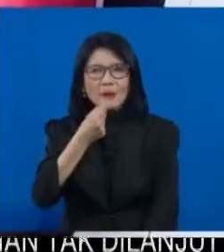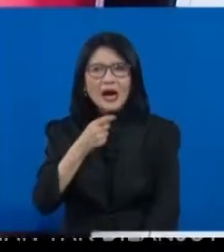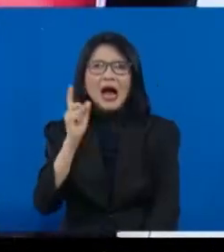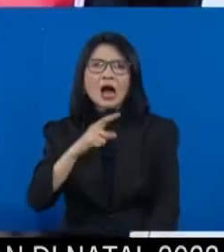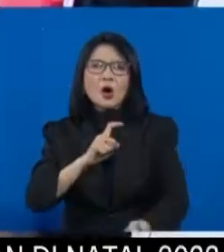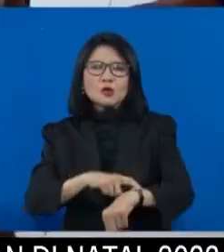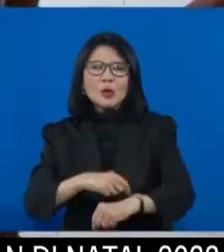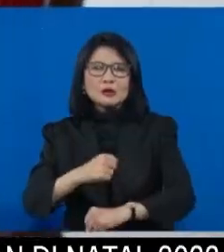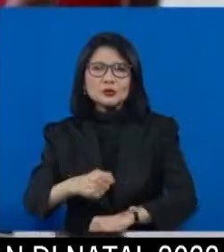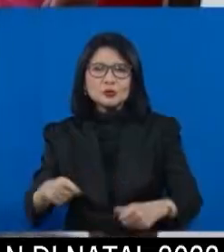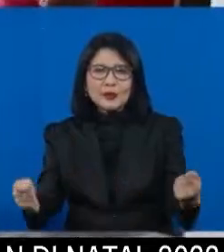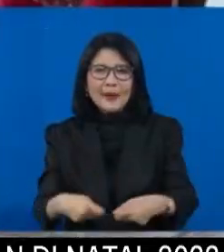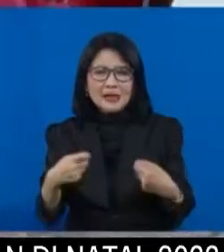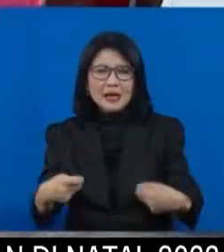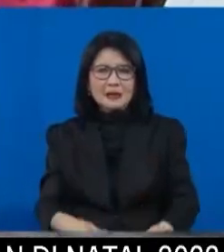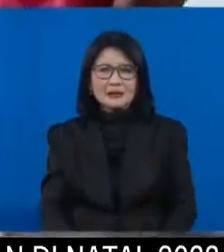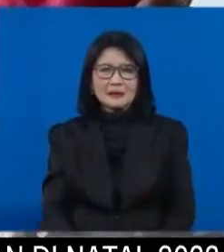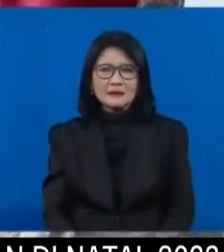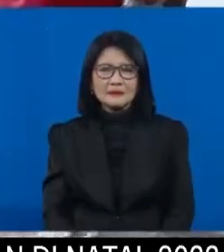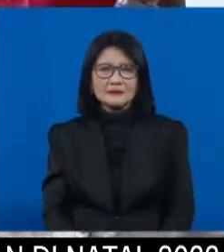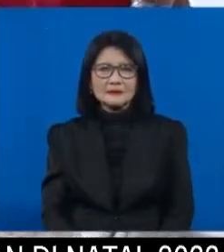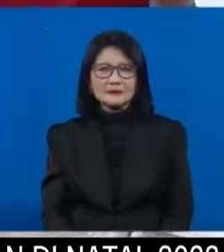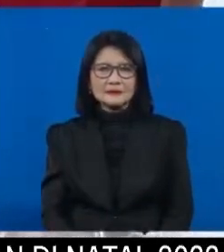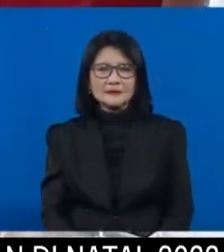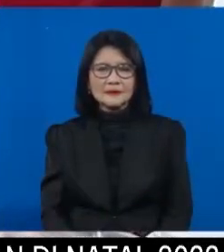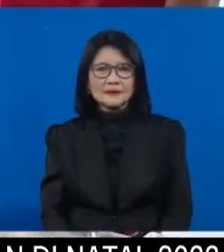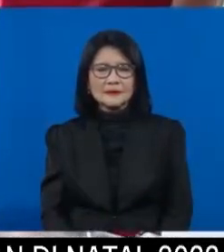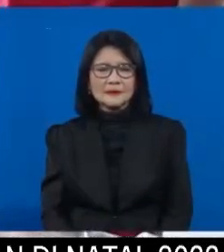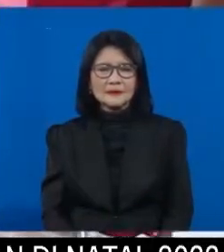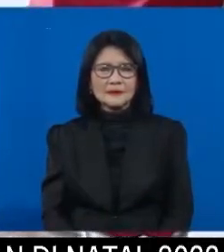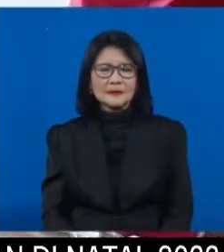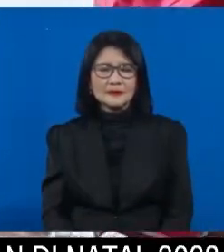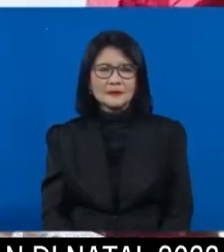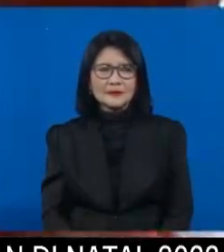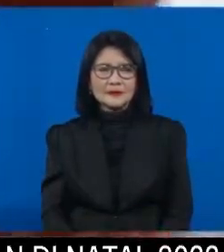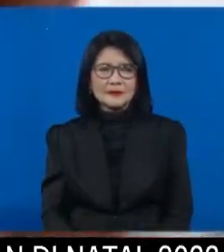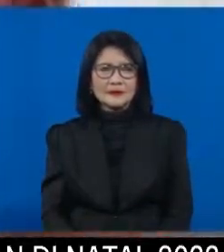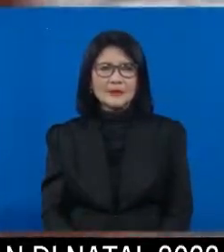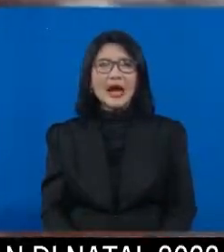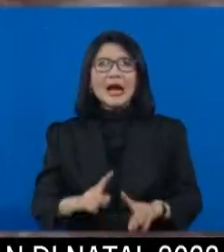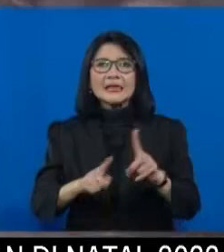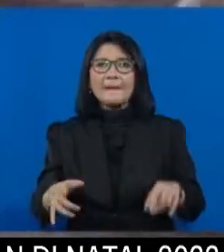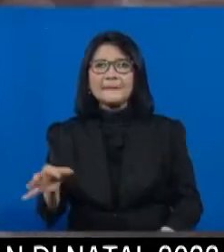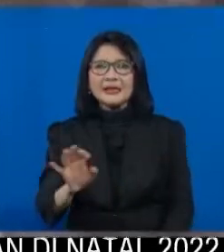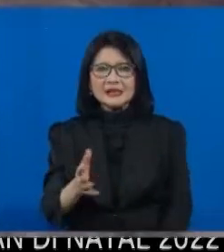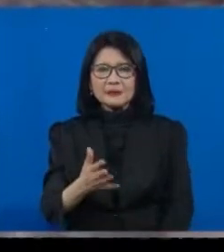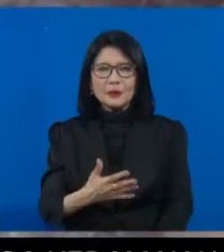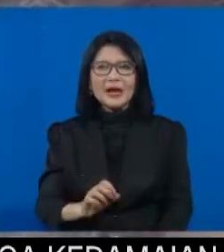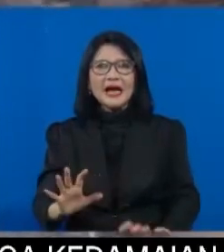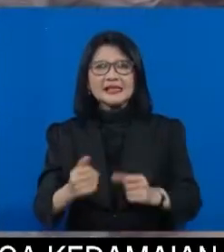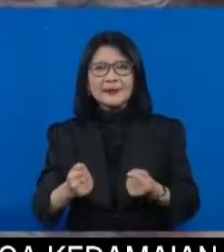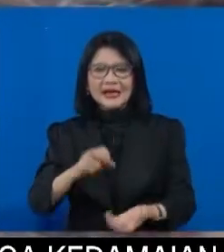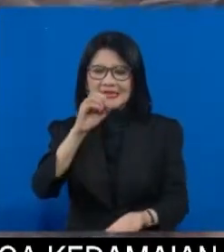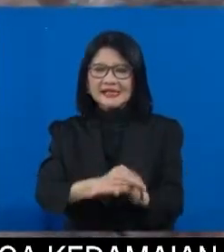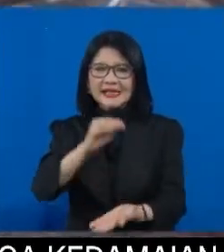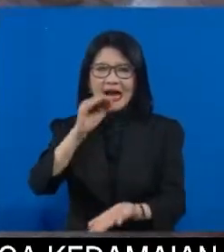waktu untuk dimasak? Tapi sebelum meniriskan adonan, siapkan dulu cetakan